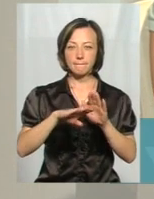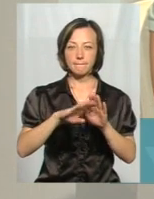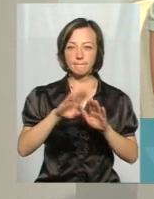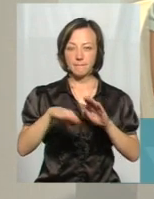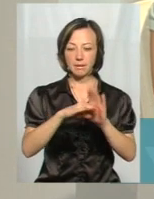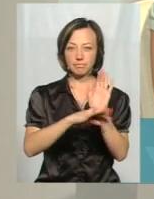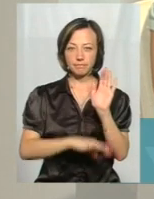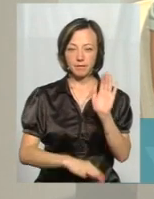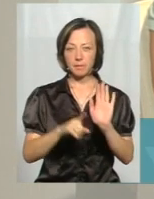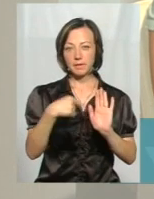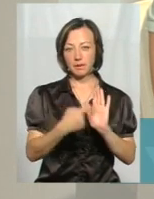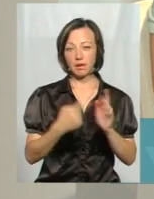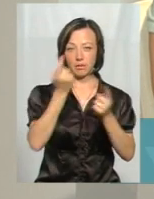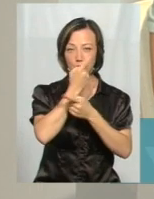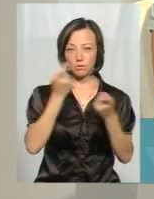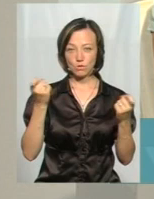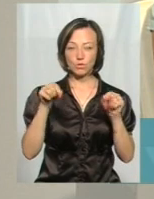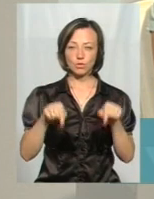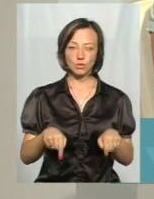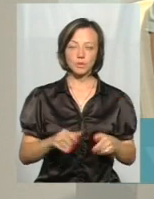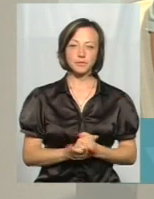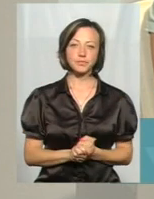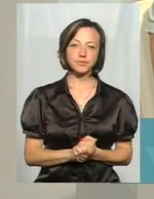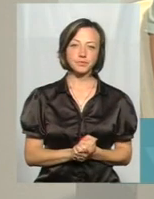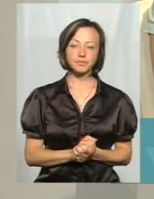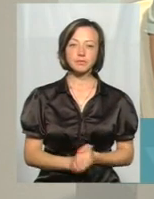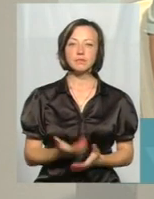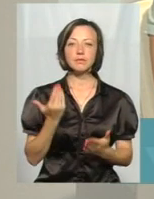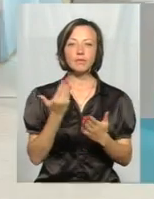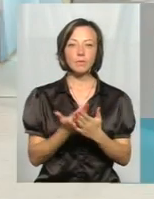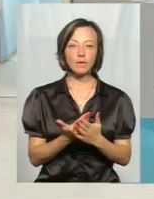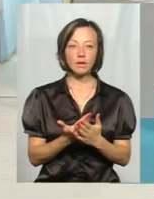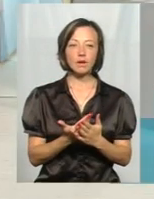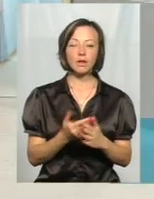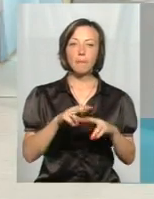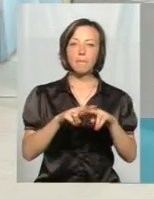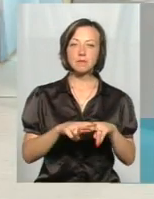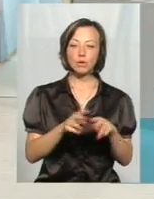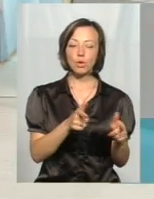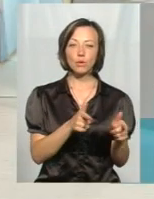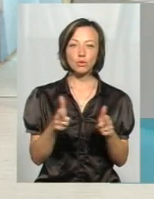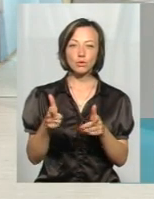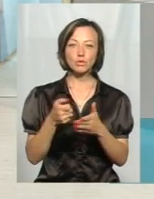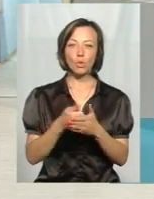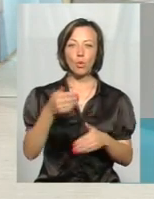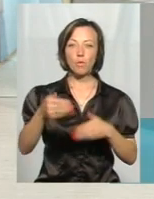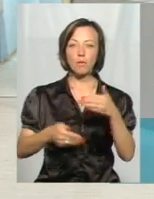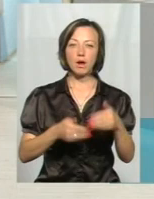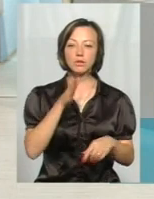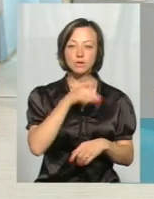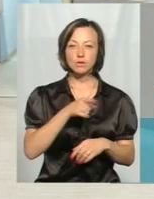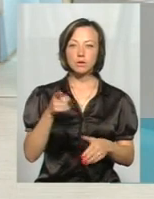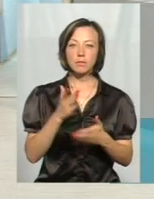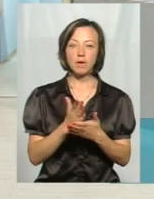ваші запитання, ми озвучимо їх прямо у прямому ефірі. Отже, пане Ігорю, паспорти готовності до купального сезону має